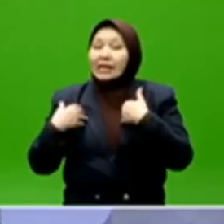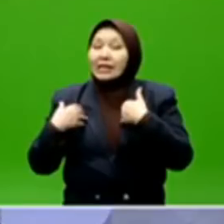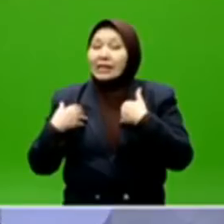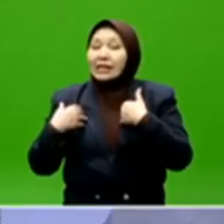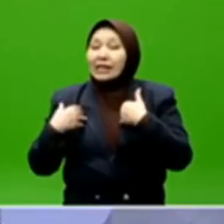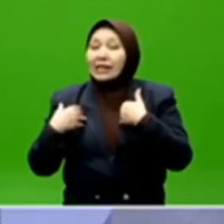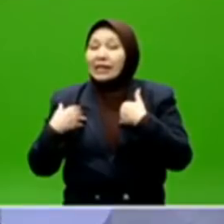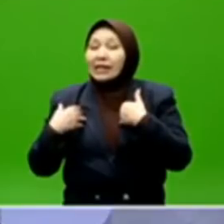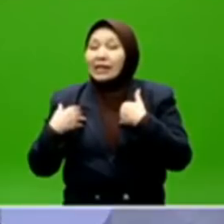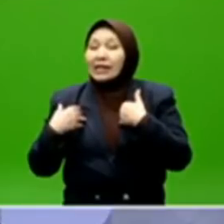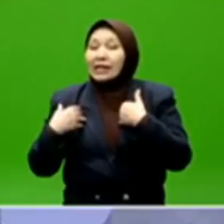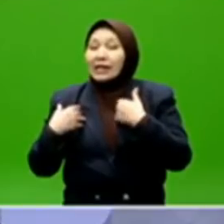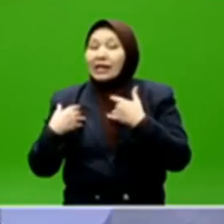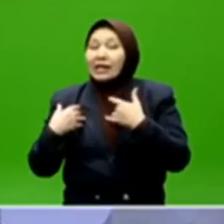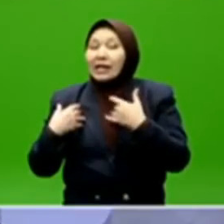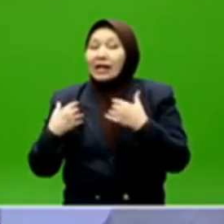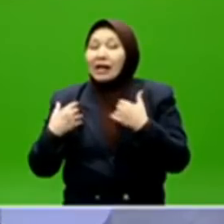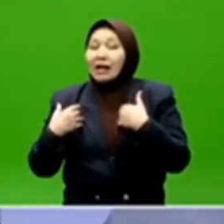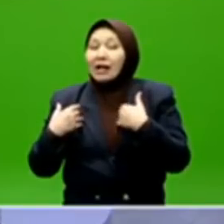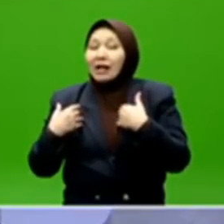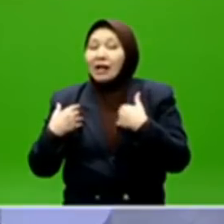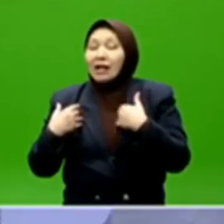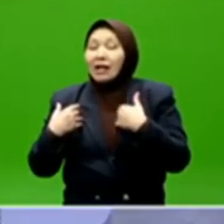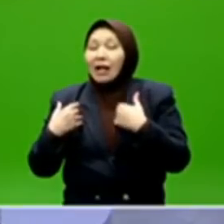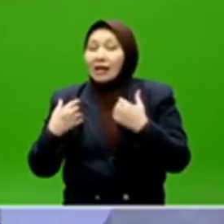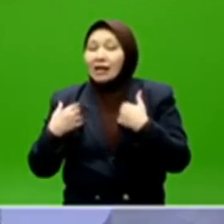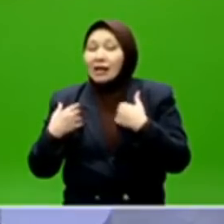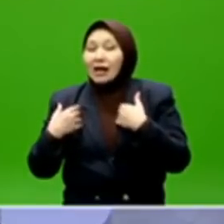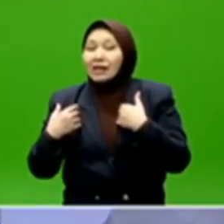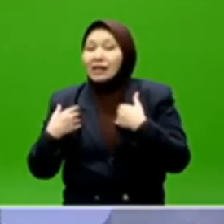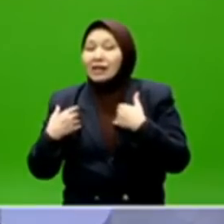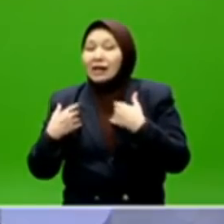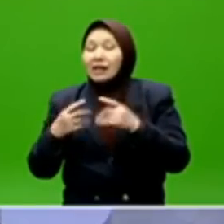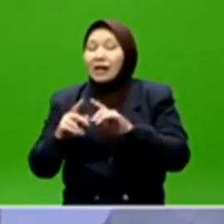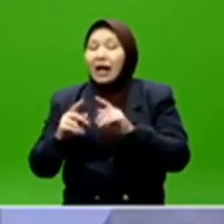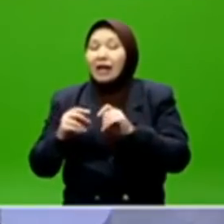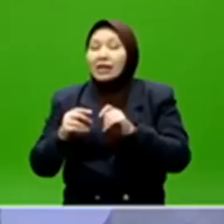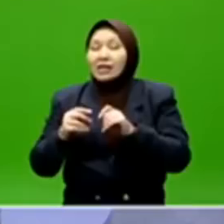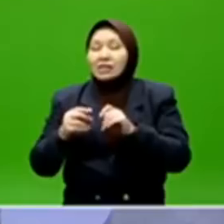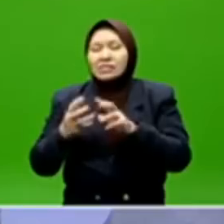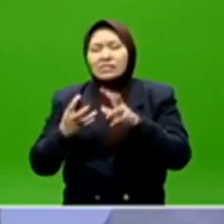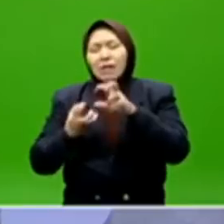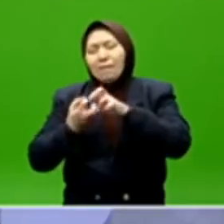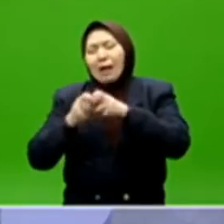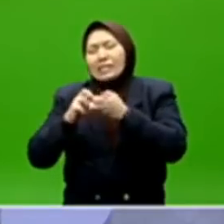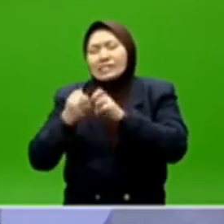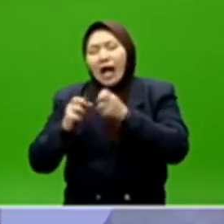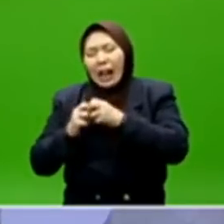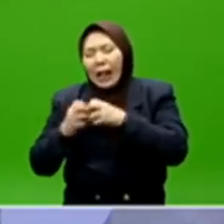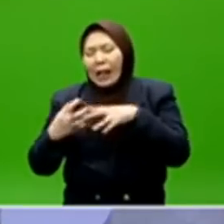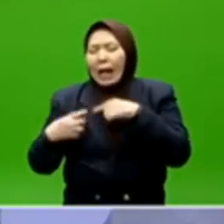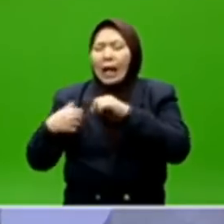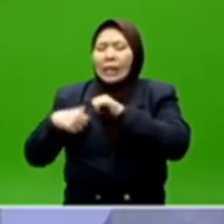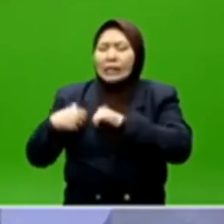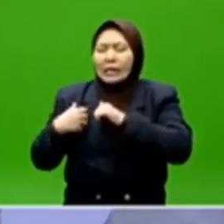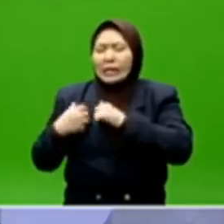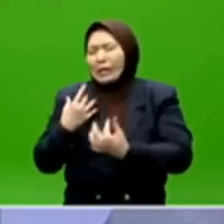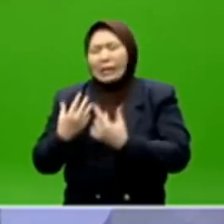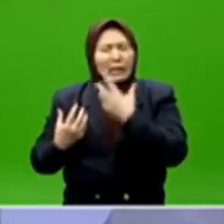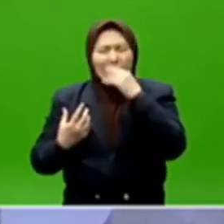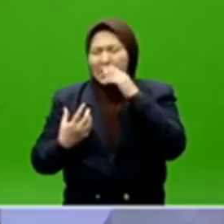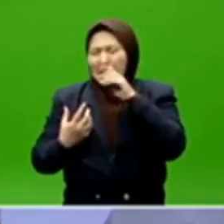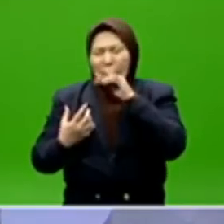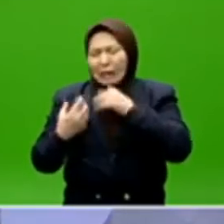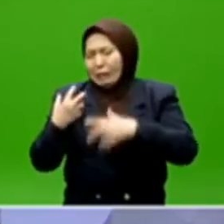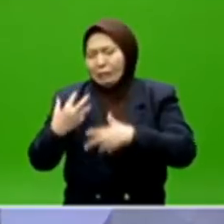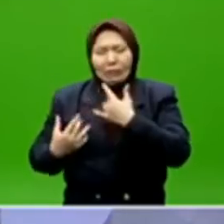Ustaz? Ada taman tadi. Bukan taman, lawan pada taman tu ada serabut. Ya, dia penuh dengan rumput rampai,